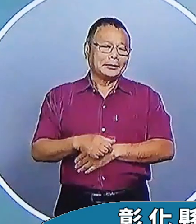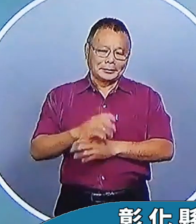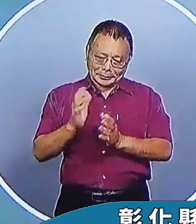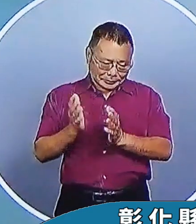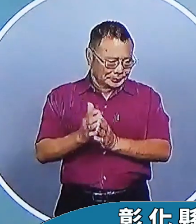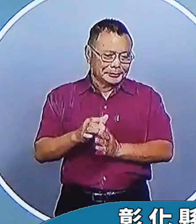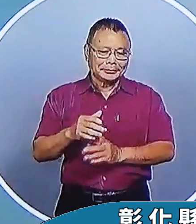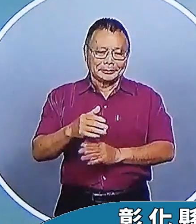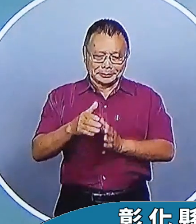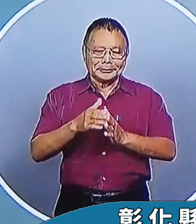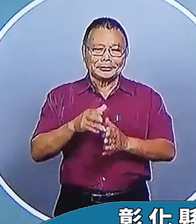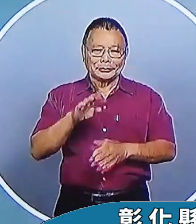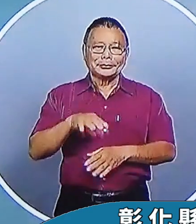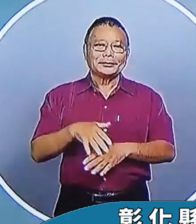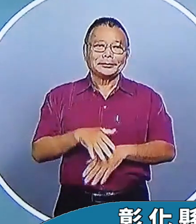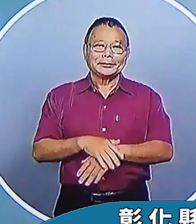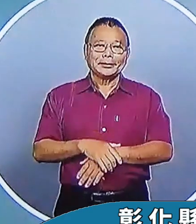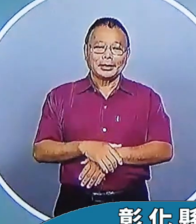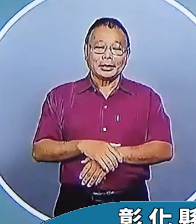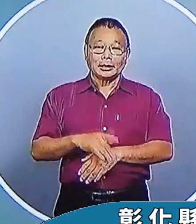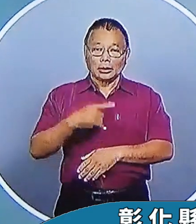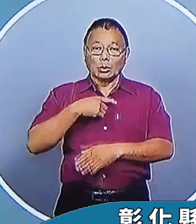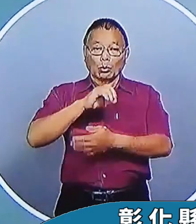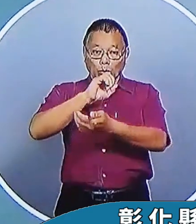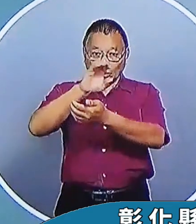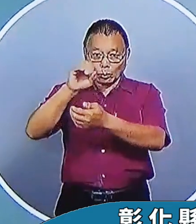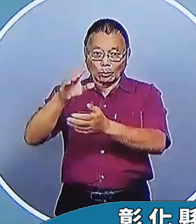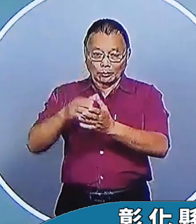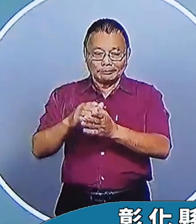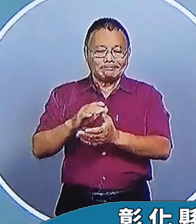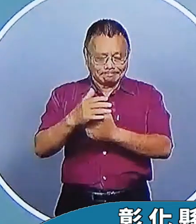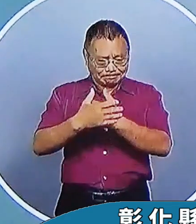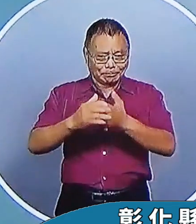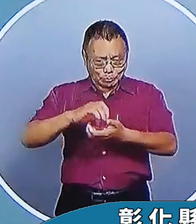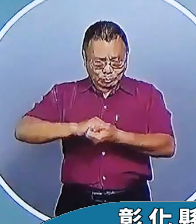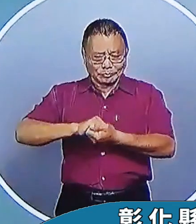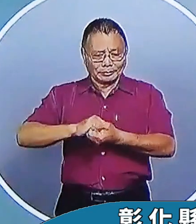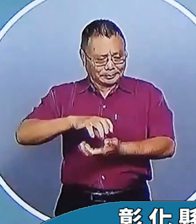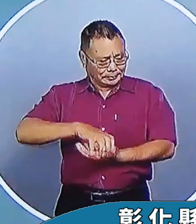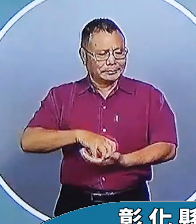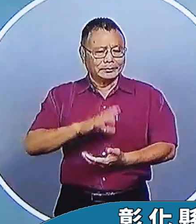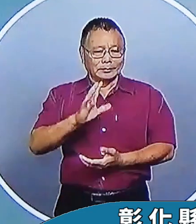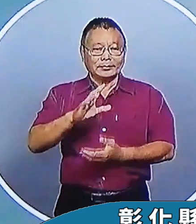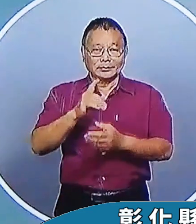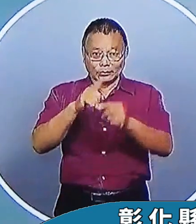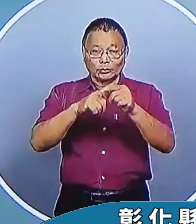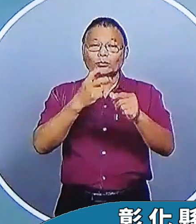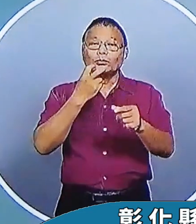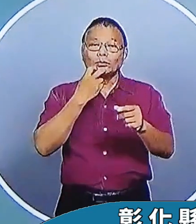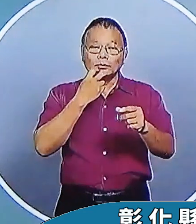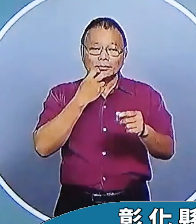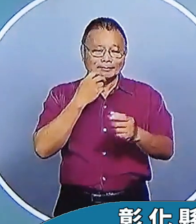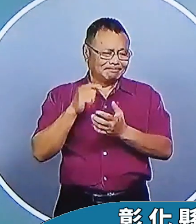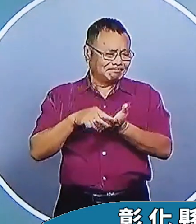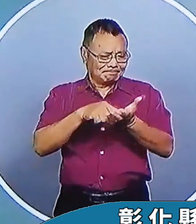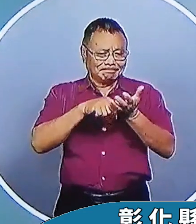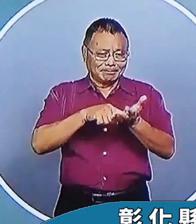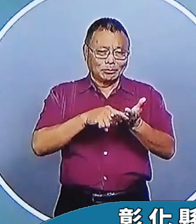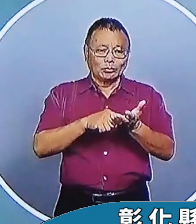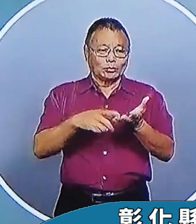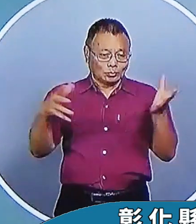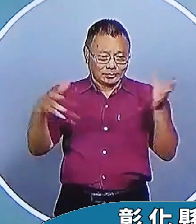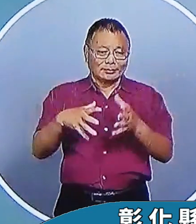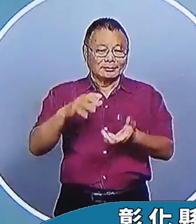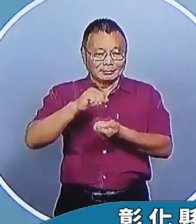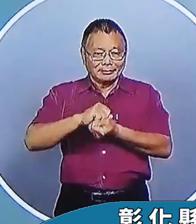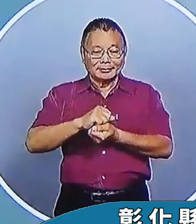通爱真便利。所以我嘛有甲咱的乡亲来挂保证，未来秀峰会向中央这边来接触。共